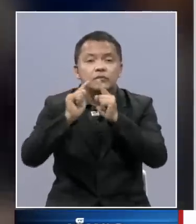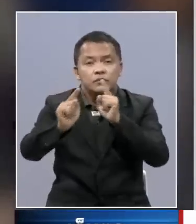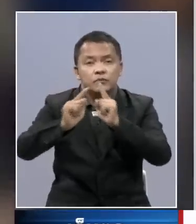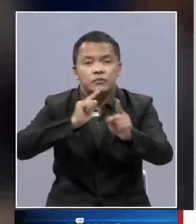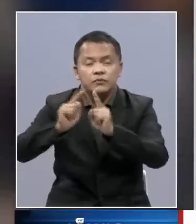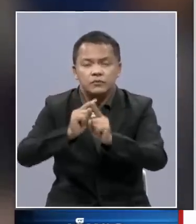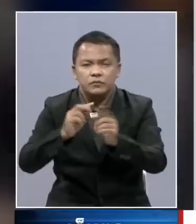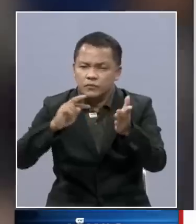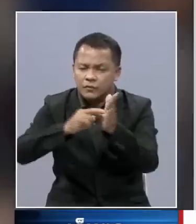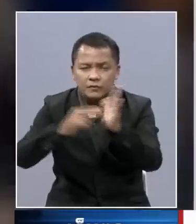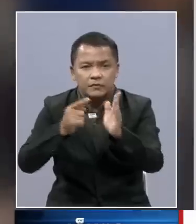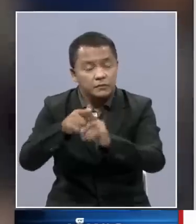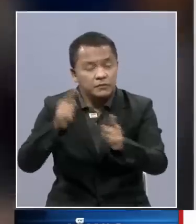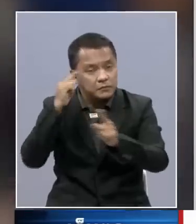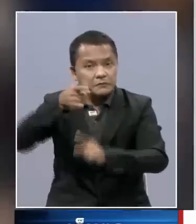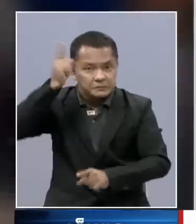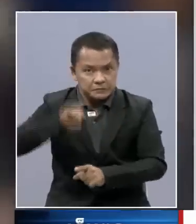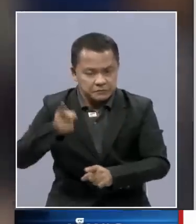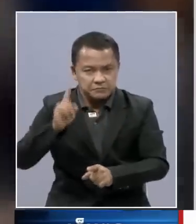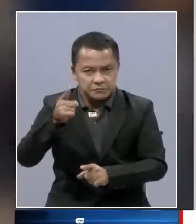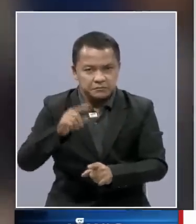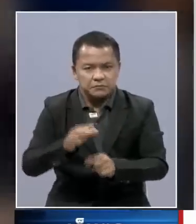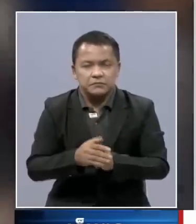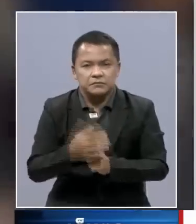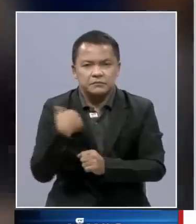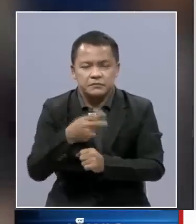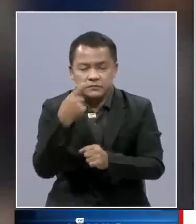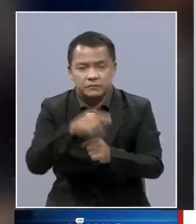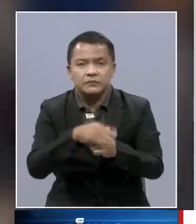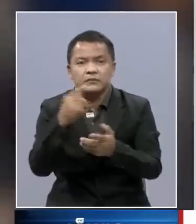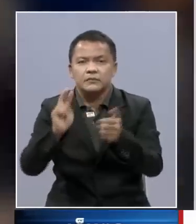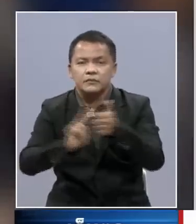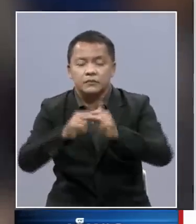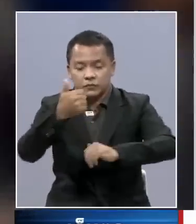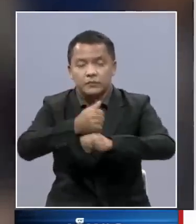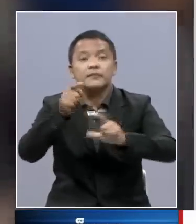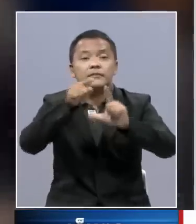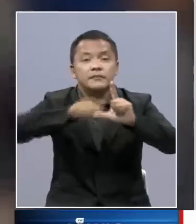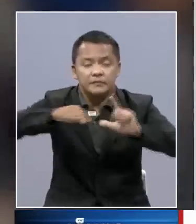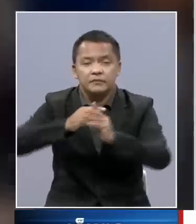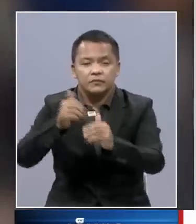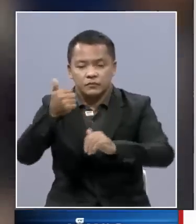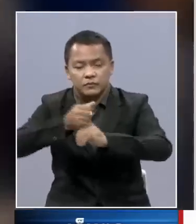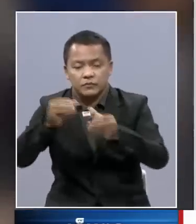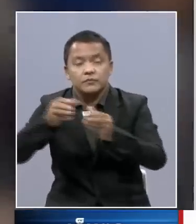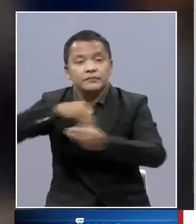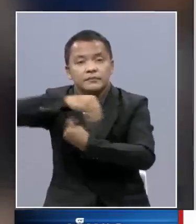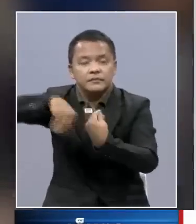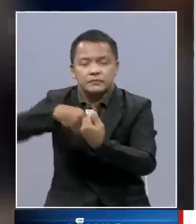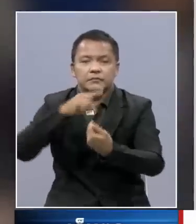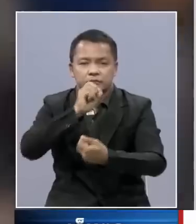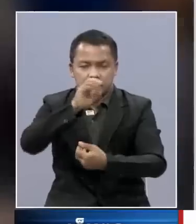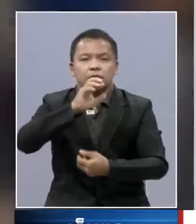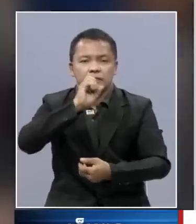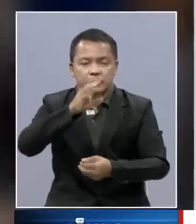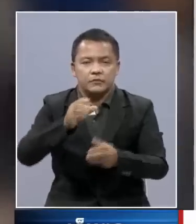เนี่ยดูจะใช่เรื่องจริงอะครับเพราะสิ่งที่คุณสิริกัญญาตันสกุลรองหัวหน้าพรรคแล้วก็หัวหน้าทีมเศรษฐกิจออกมายอมรับเล